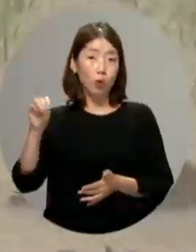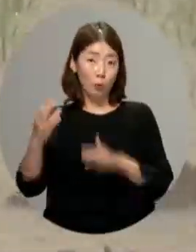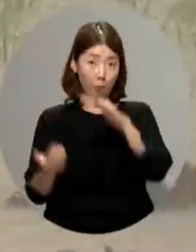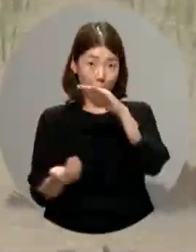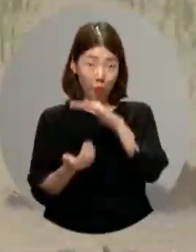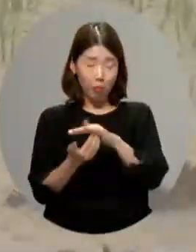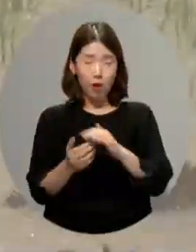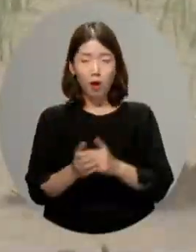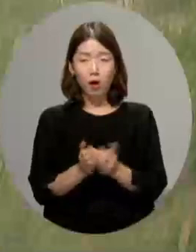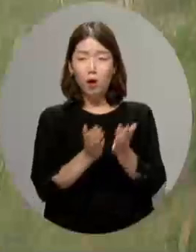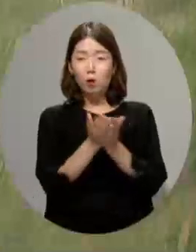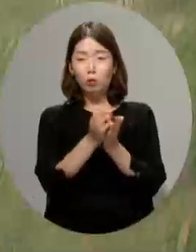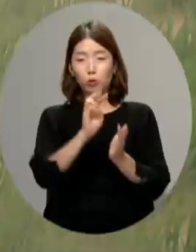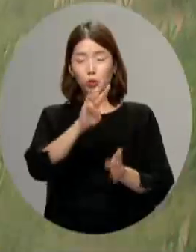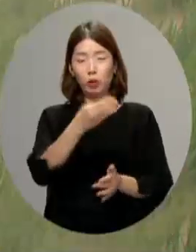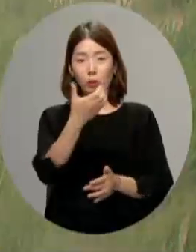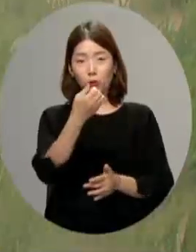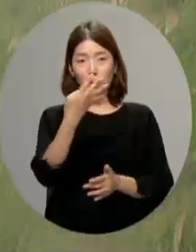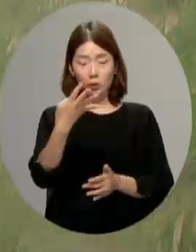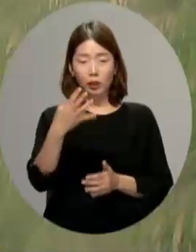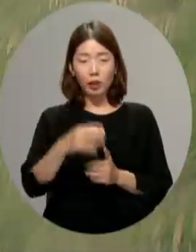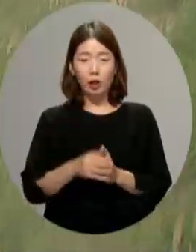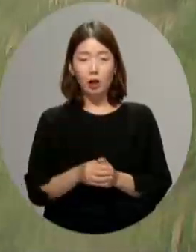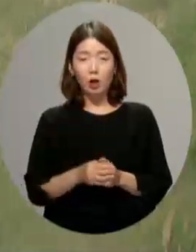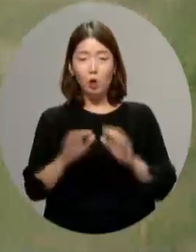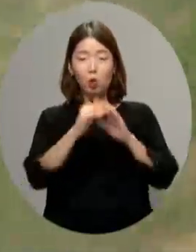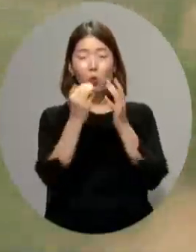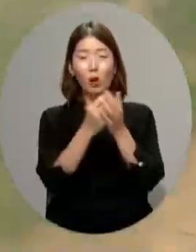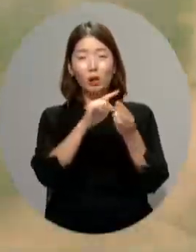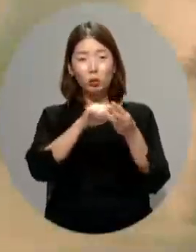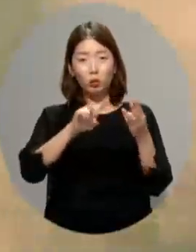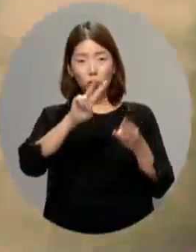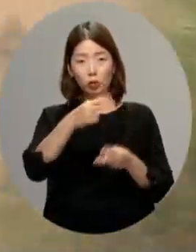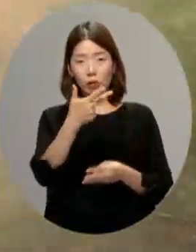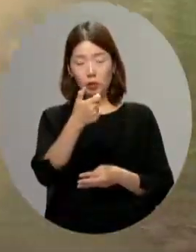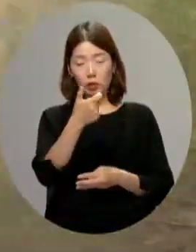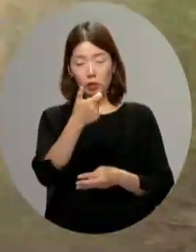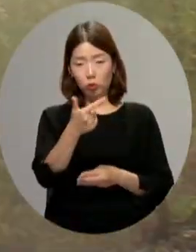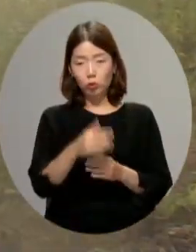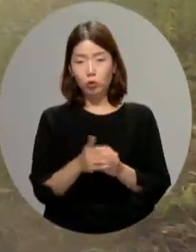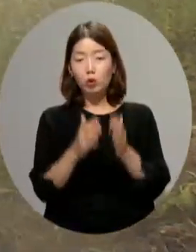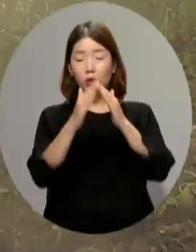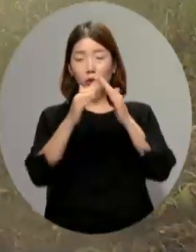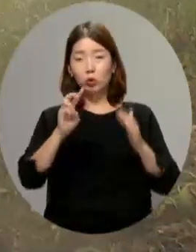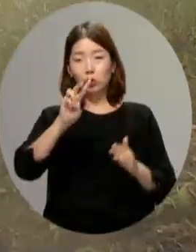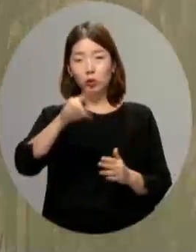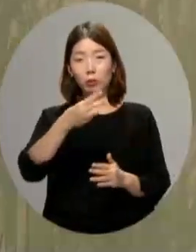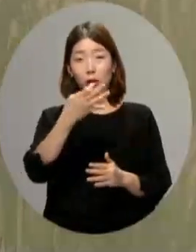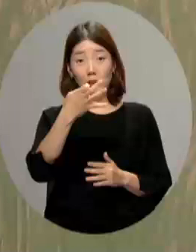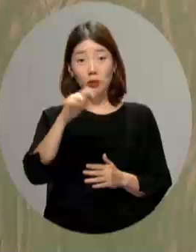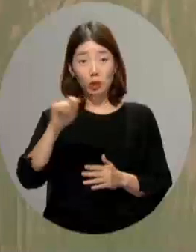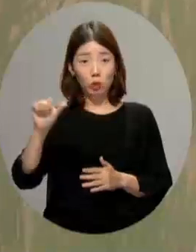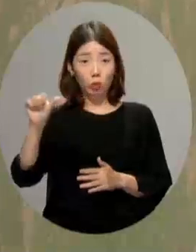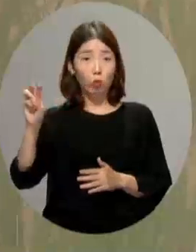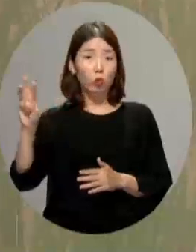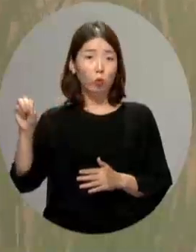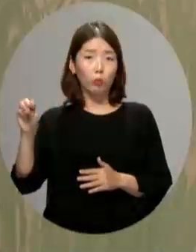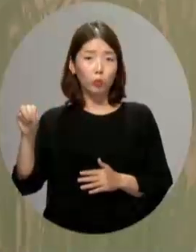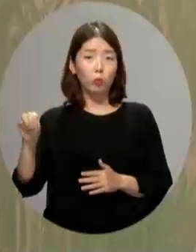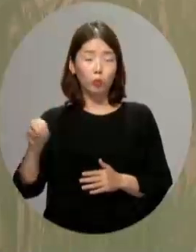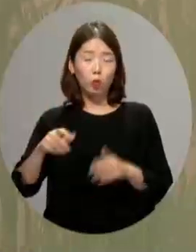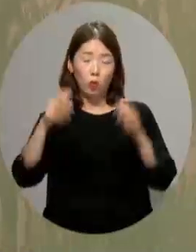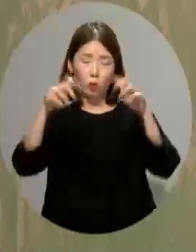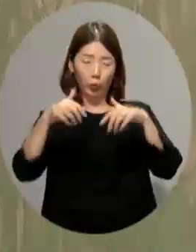이르는데 군산 394.2mm, 완주 276mm, 전주 214.5mm의